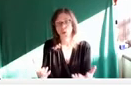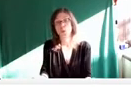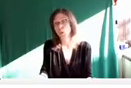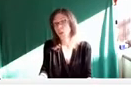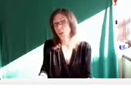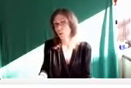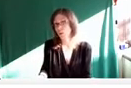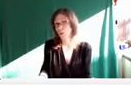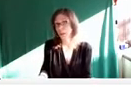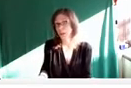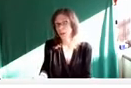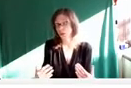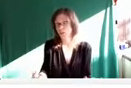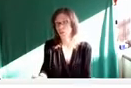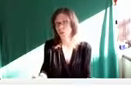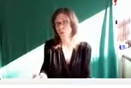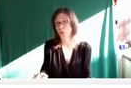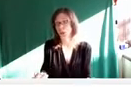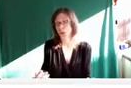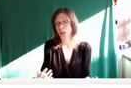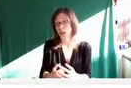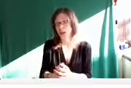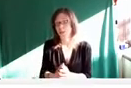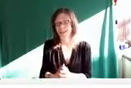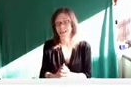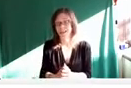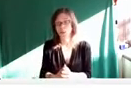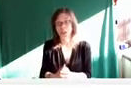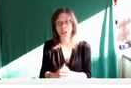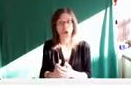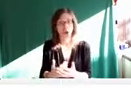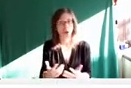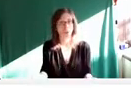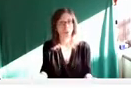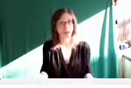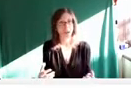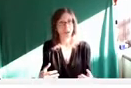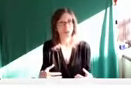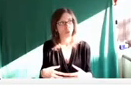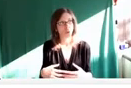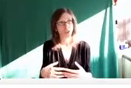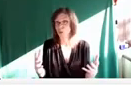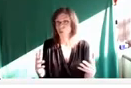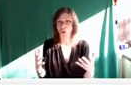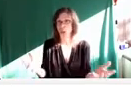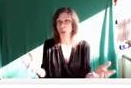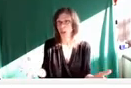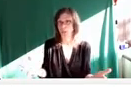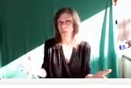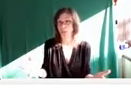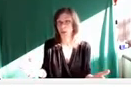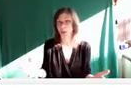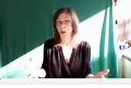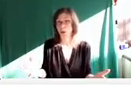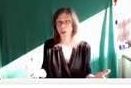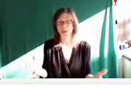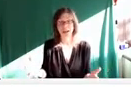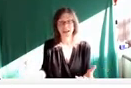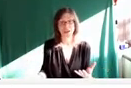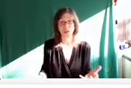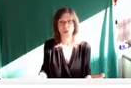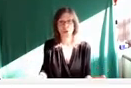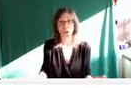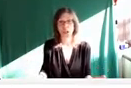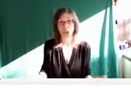on a un dépôt Dataverse maintenant pour diffuser nos données, maintenant, c'est quoi les normes à appliquer au niveau institutionnel même quant